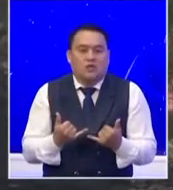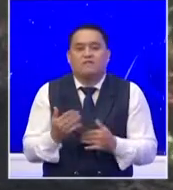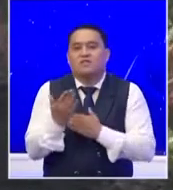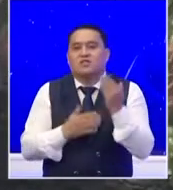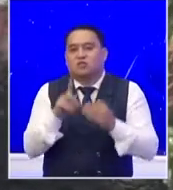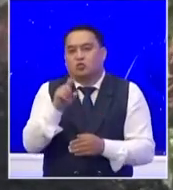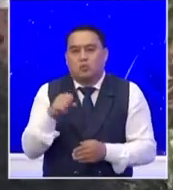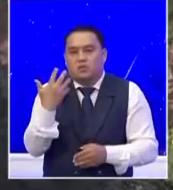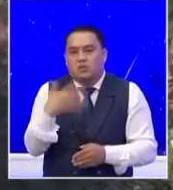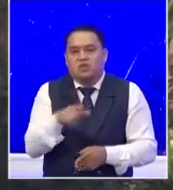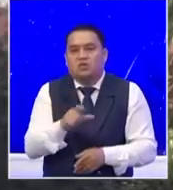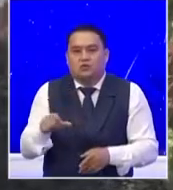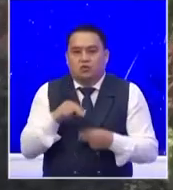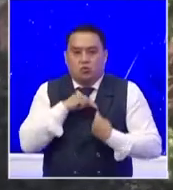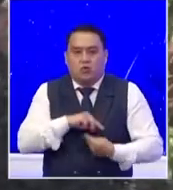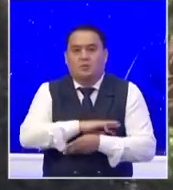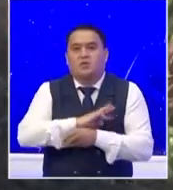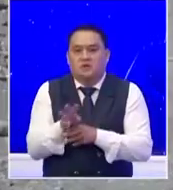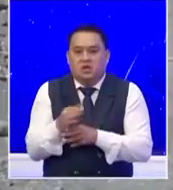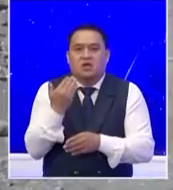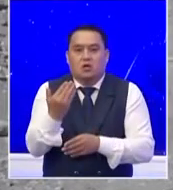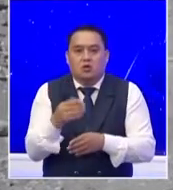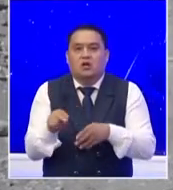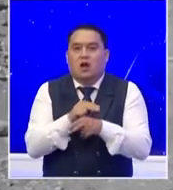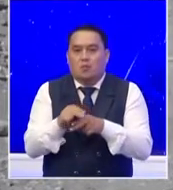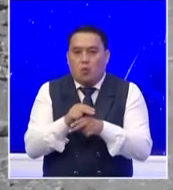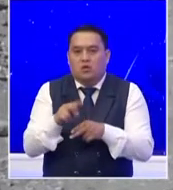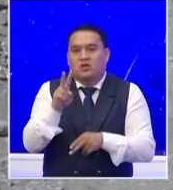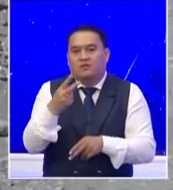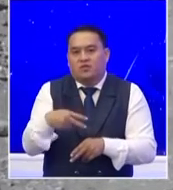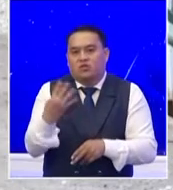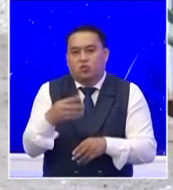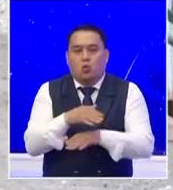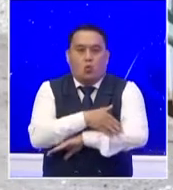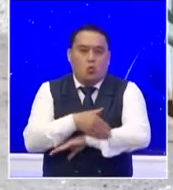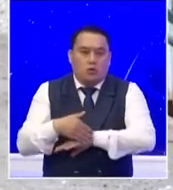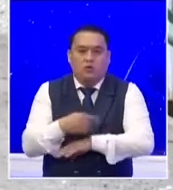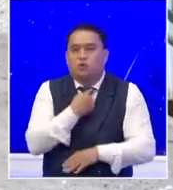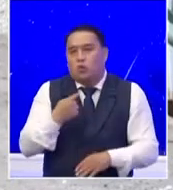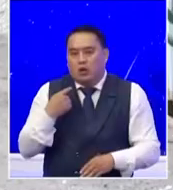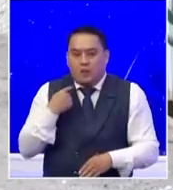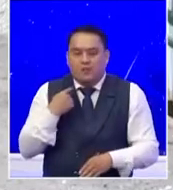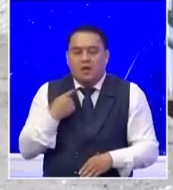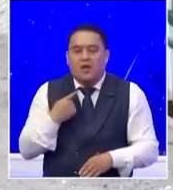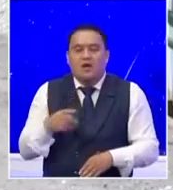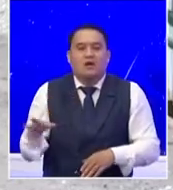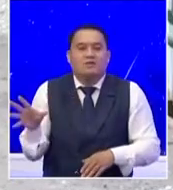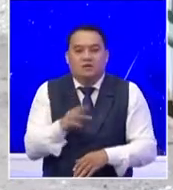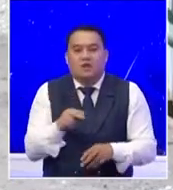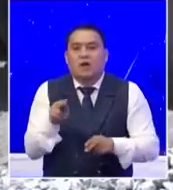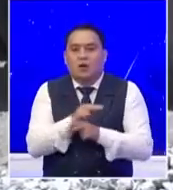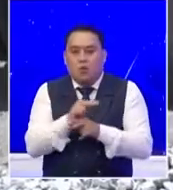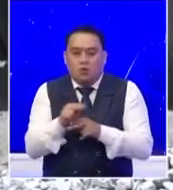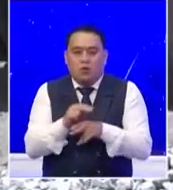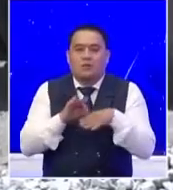свыше 150 человек трудоустроены. Они ведут ремонт на 24 дорожных участках областного центра. В целом реконструкцию